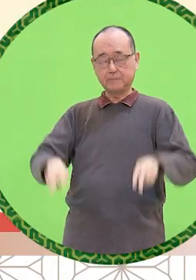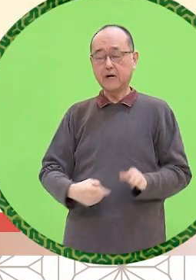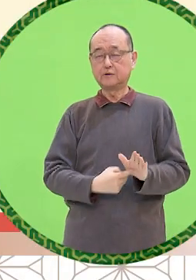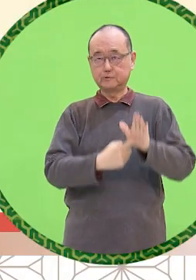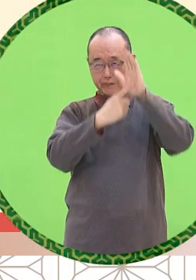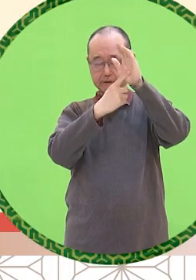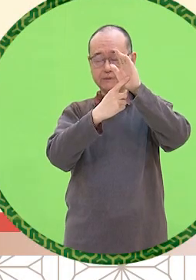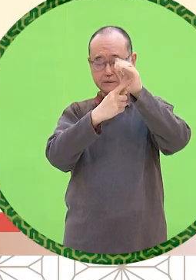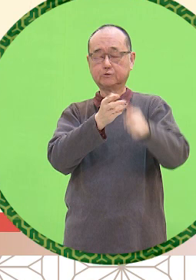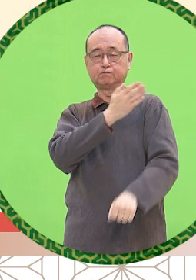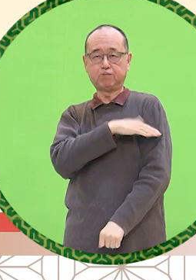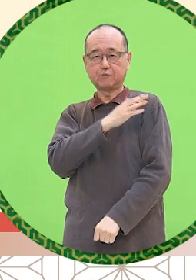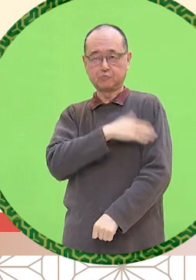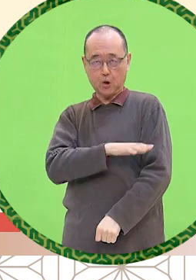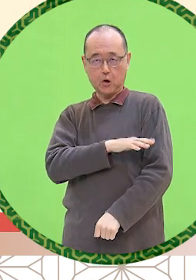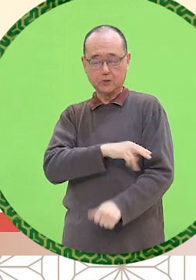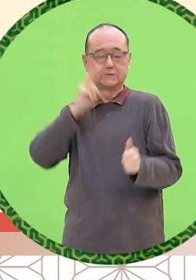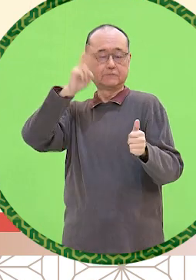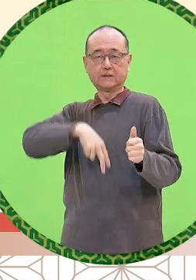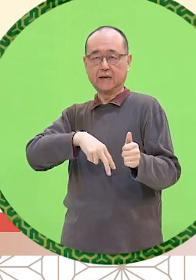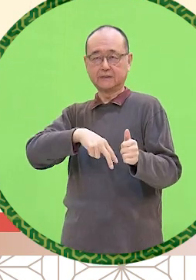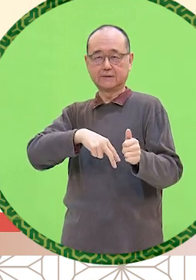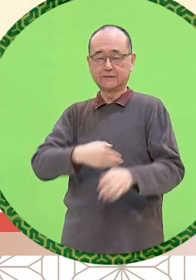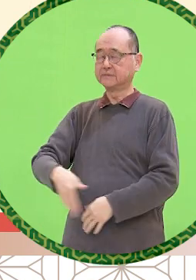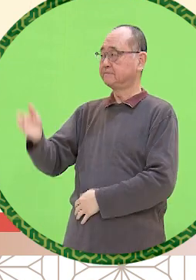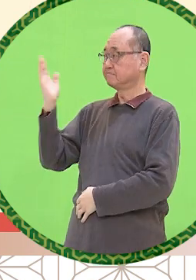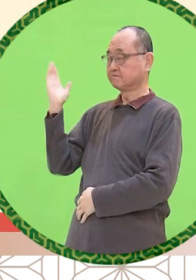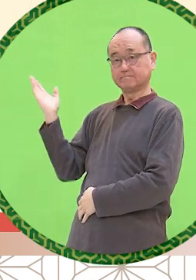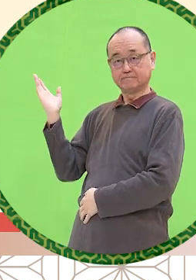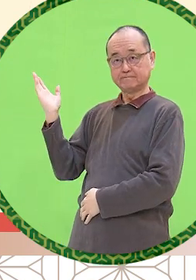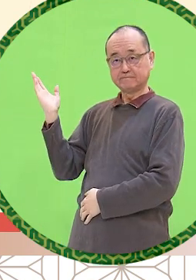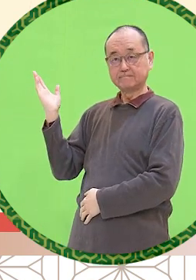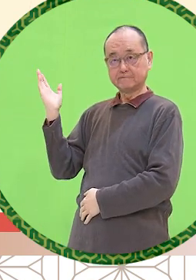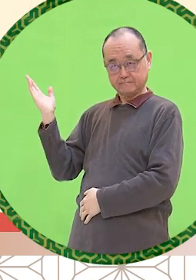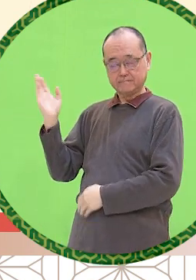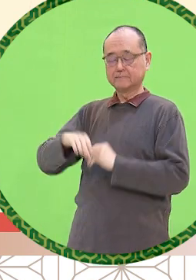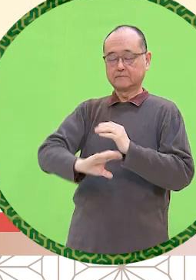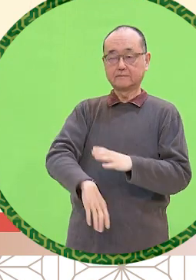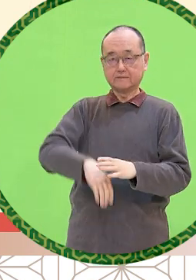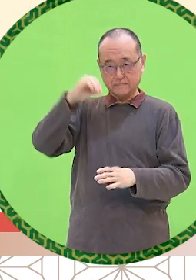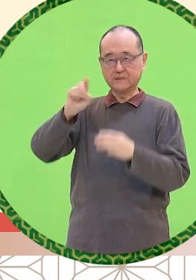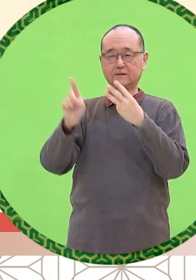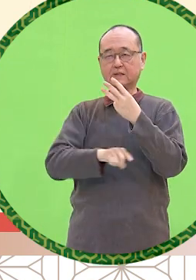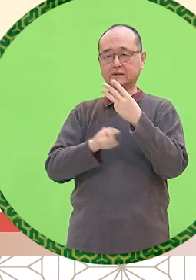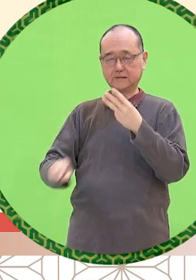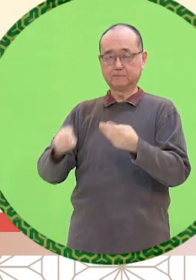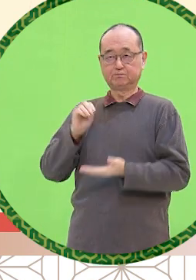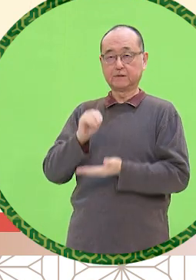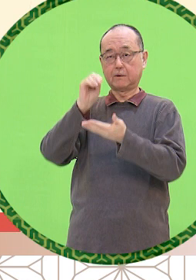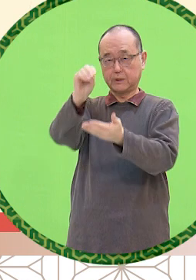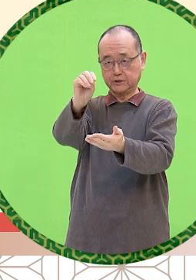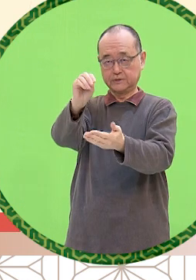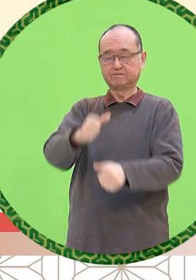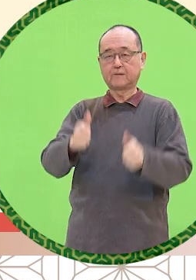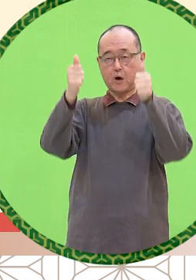ザ・広島ブランド認定特産品の中からご覧の商品を抽選で3名の方にプレゼントします。